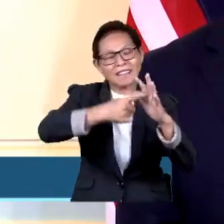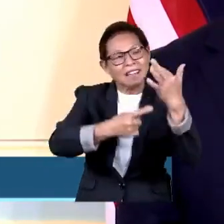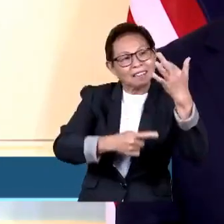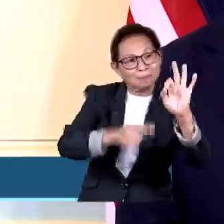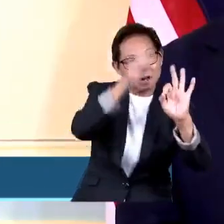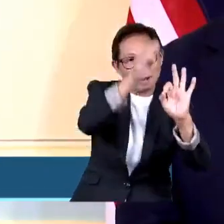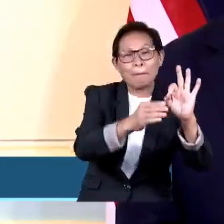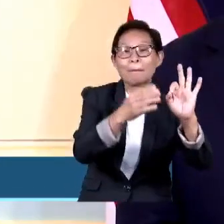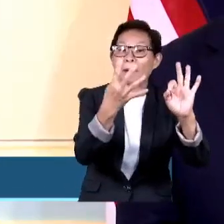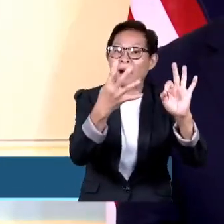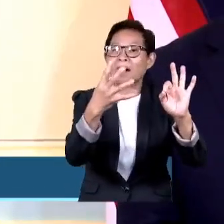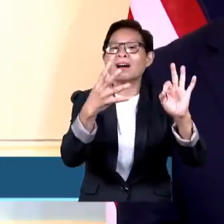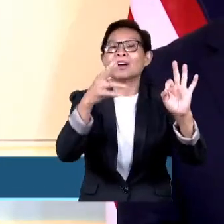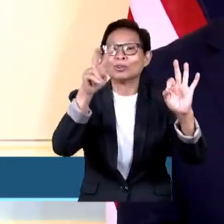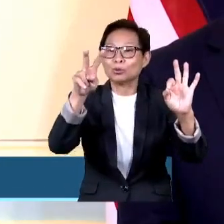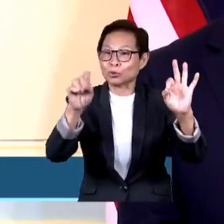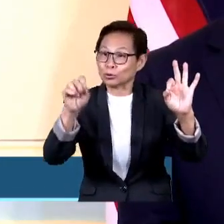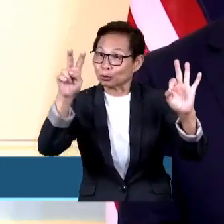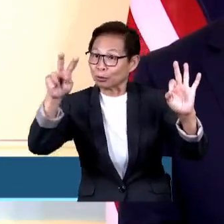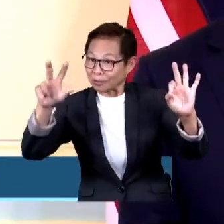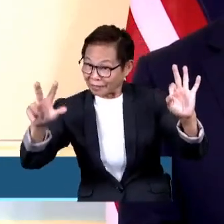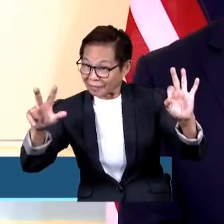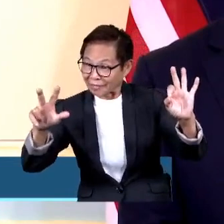19 April 2023